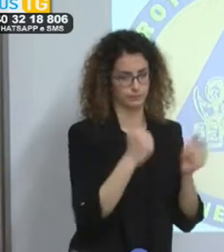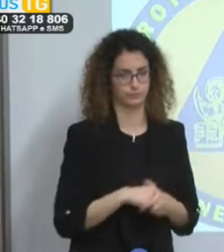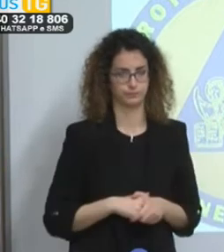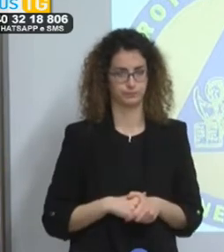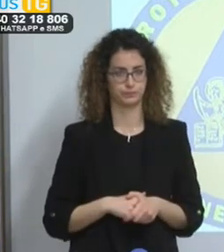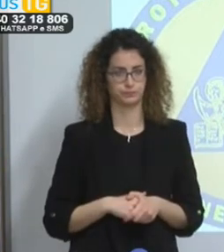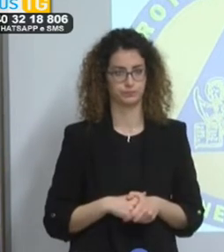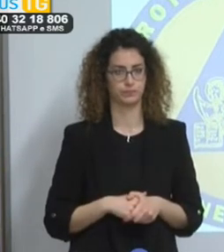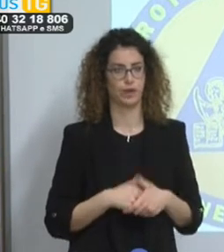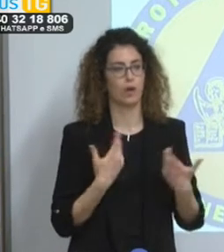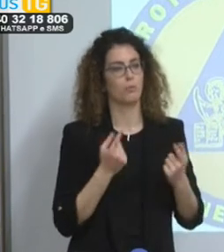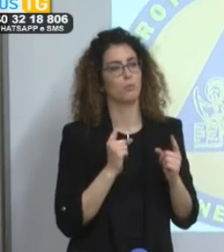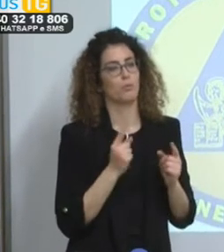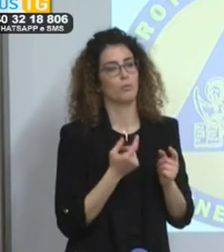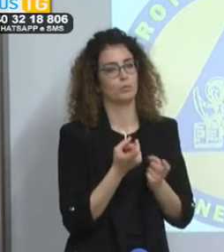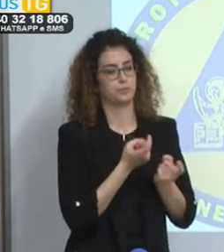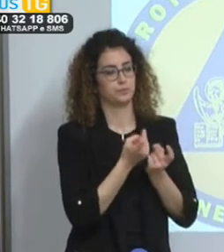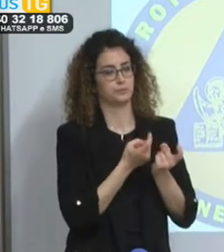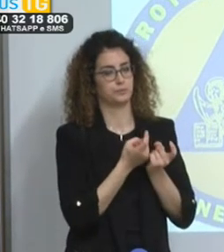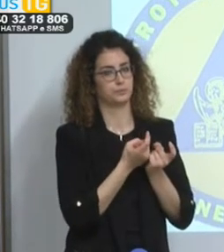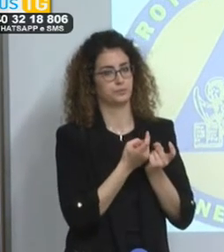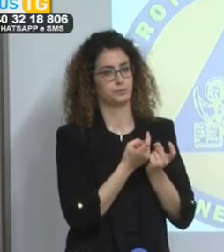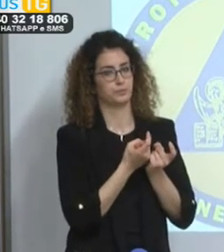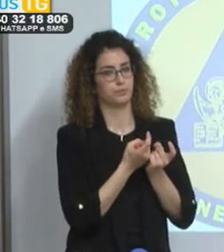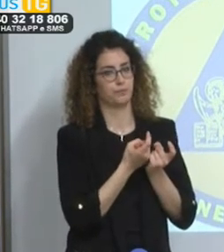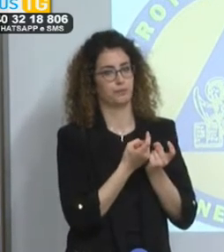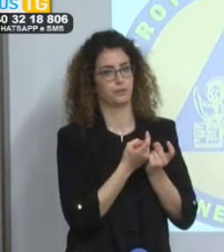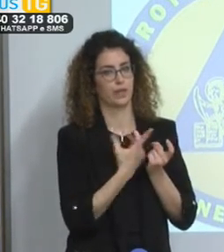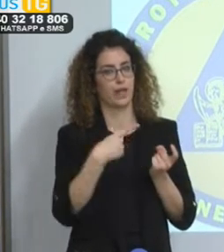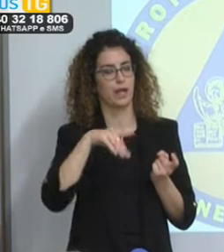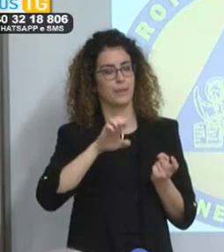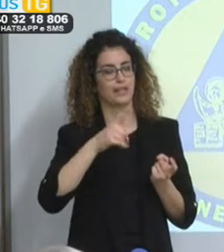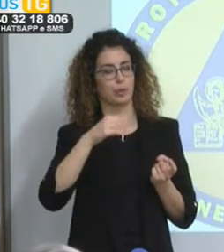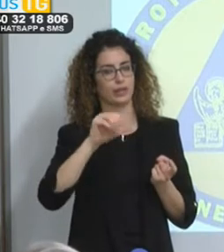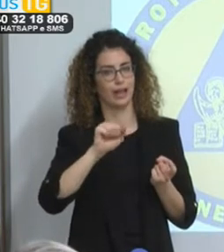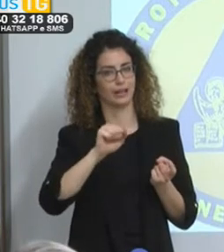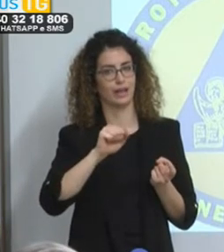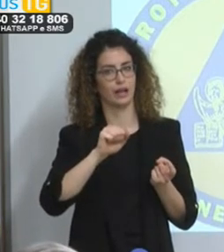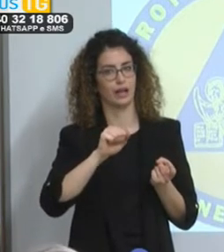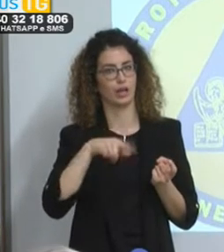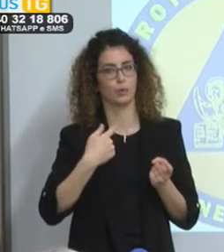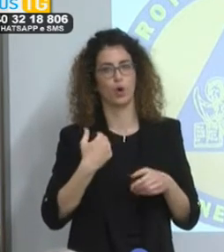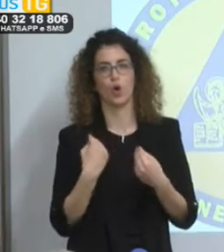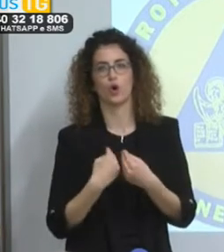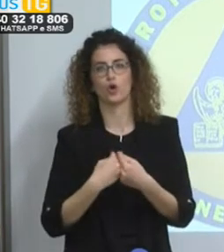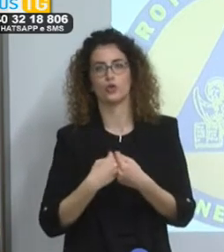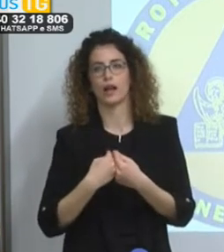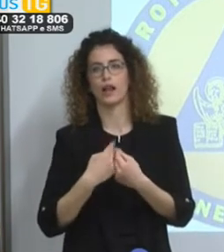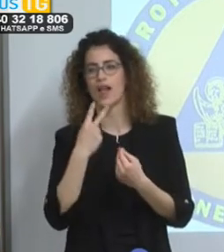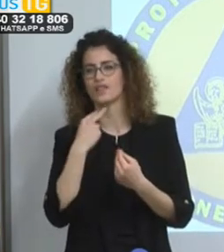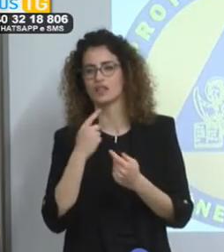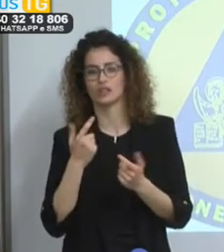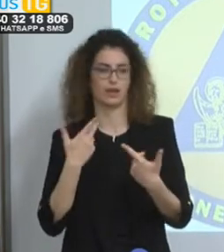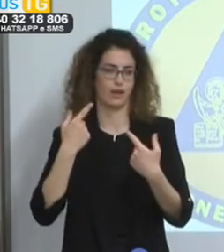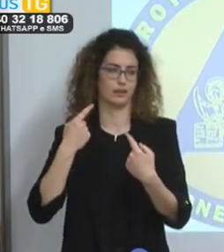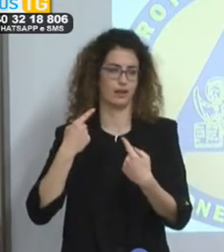vabbè, se possiamo tornare un secondo sulla Pedemontana, non so se c'è la collega del giornale di Vicenza, vuole fare... Lascia i Vicentini che parla della Pedemontana. No, ma